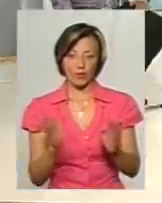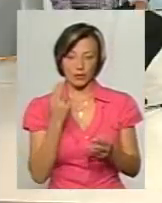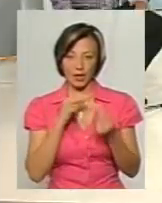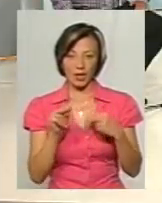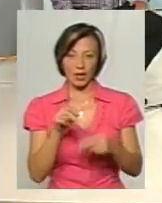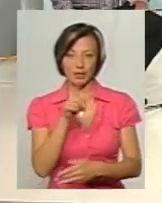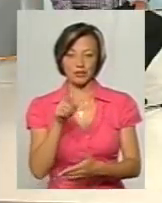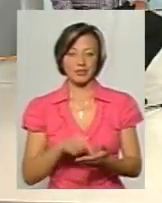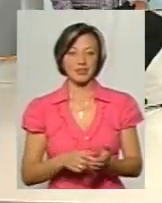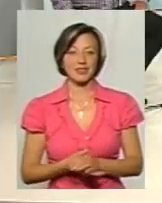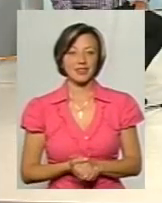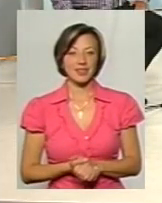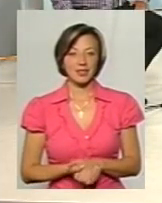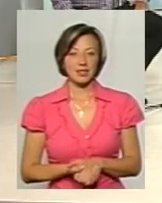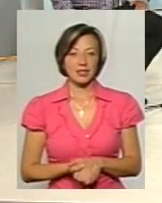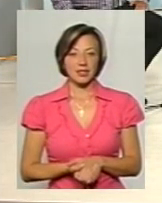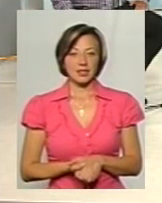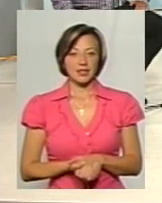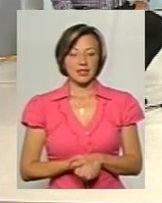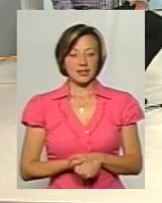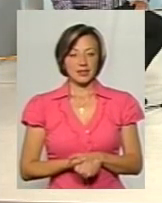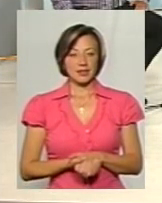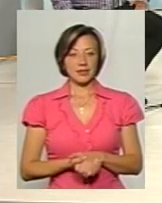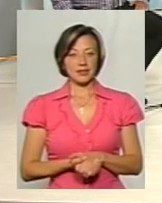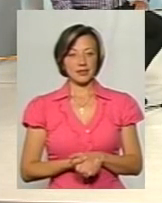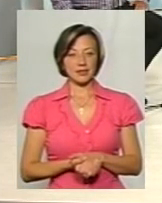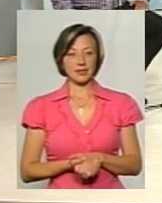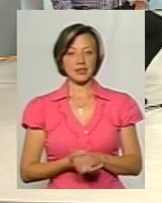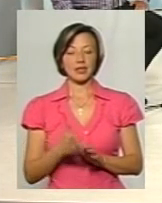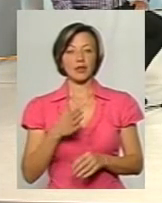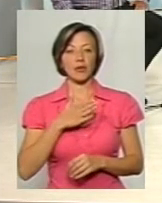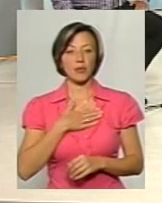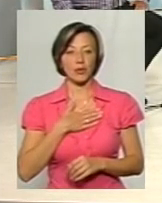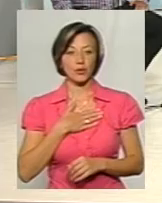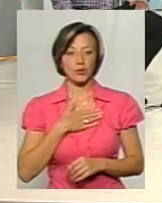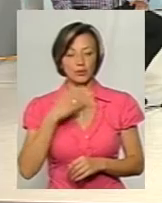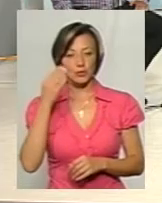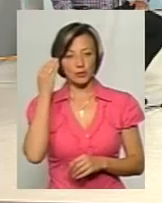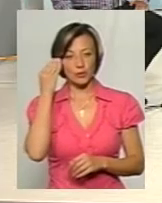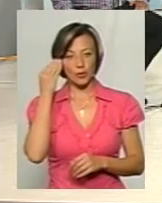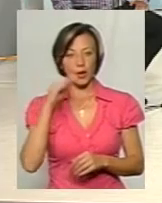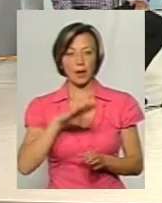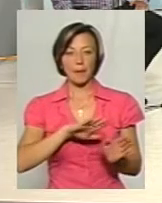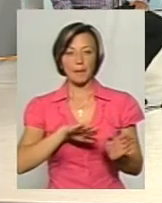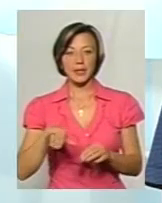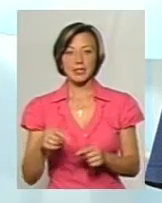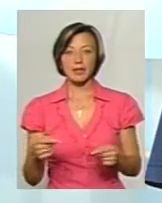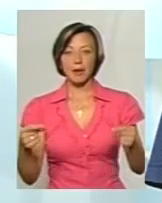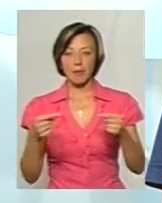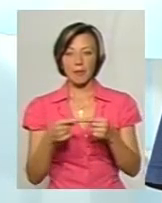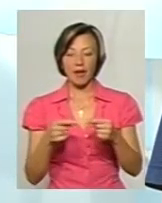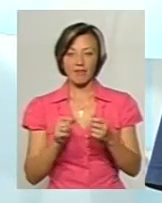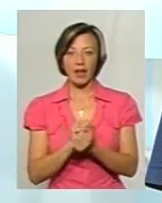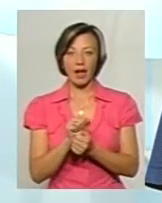найкраще? Пане Олександре. Ви знаєте, на мою думку, після певних революцій,